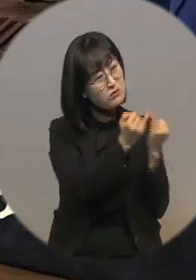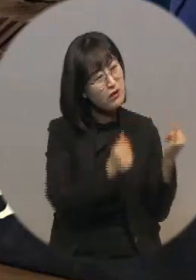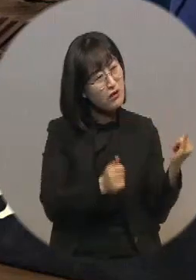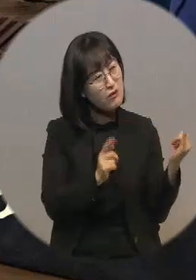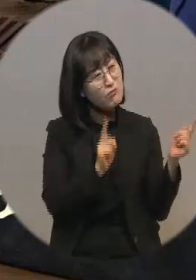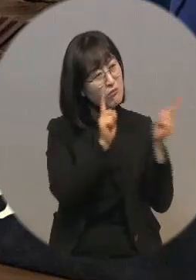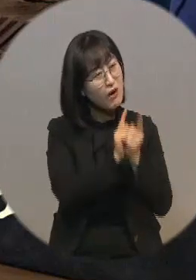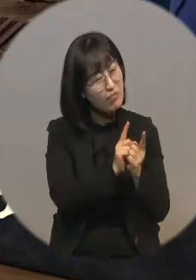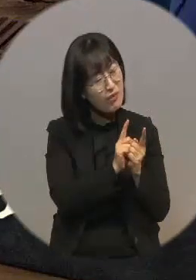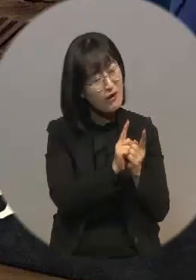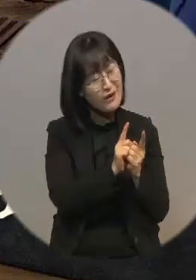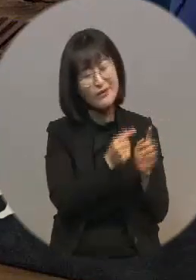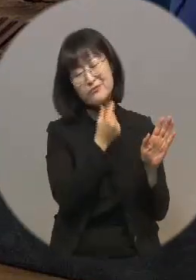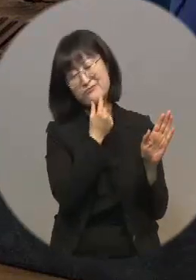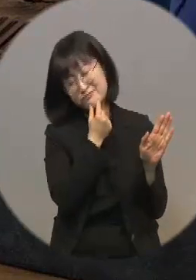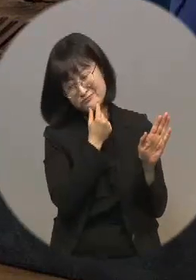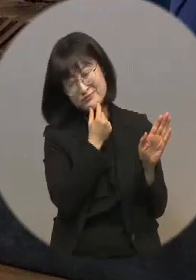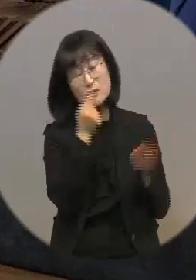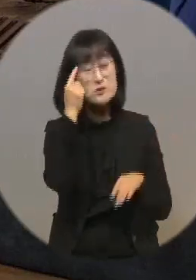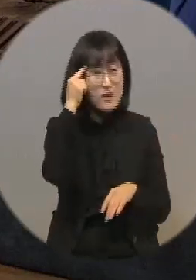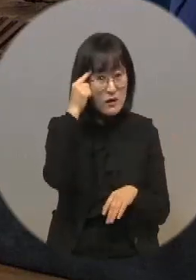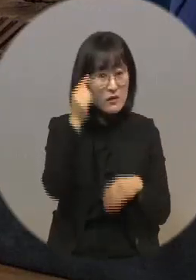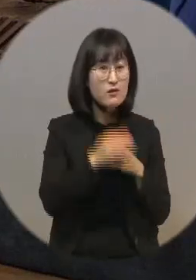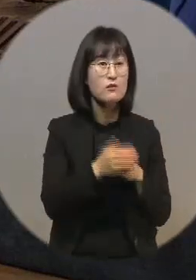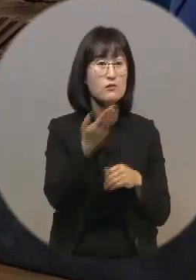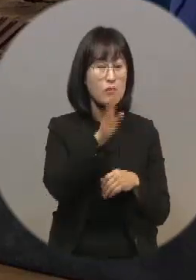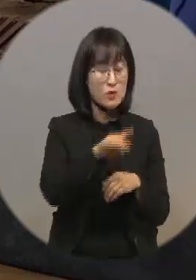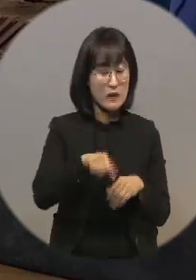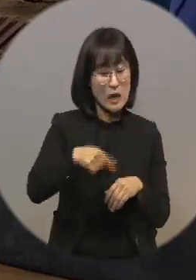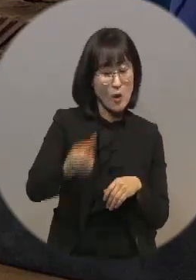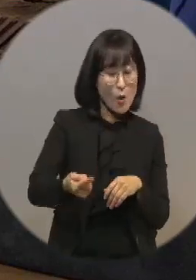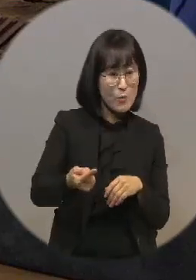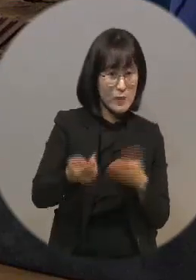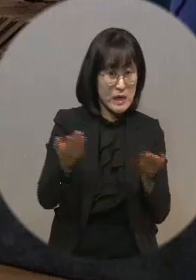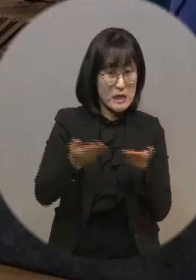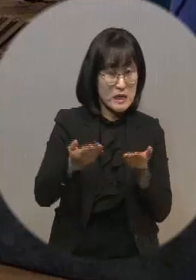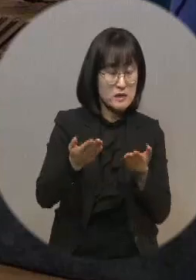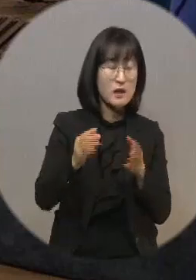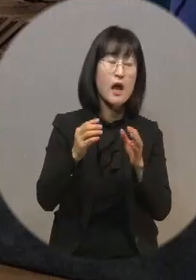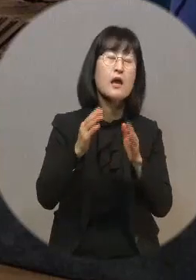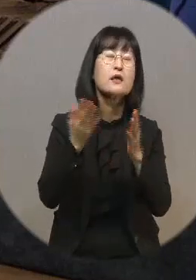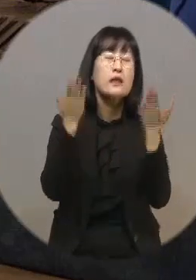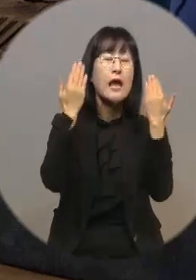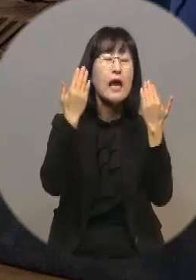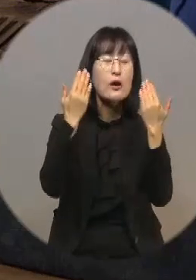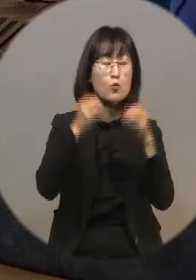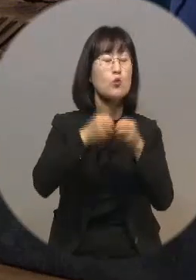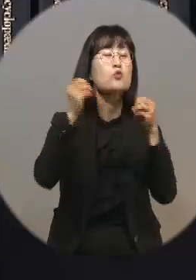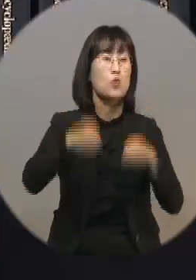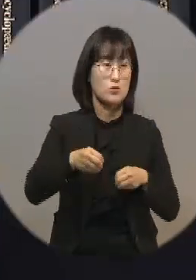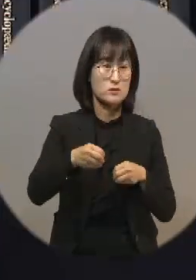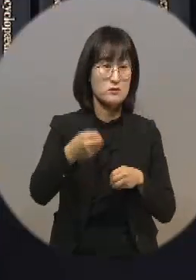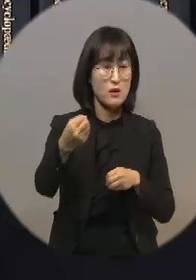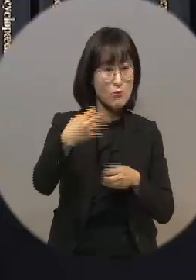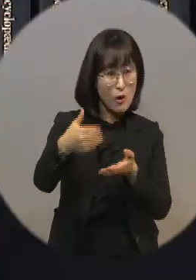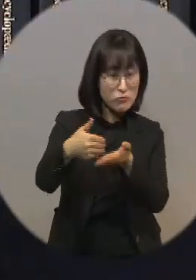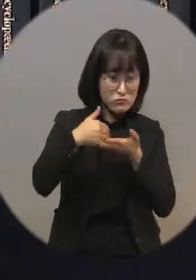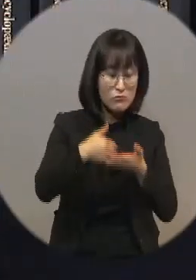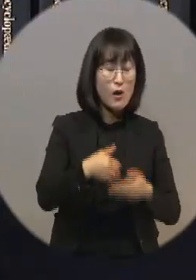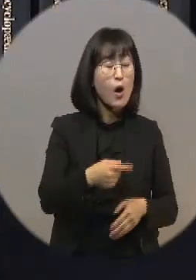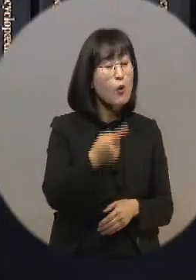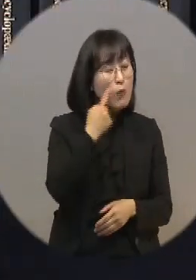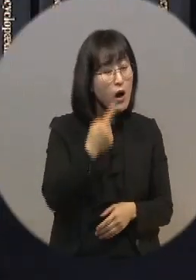약간 거절을 하려고 했어요. 했는데 옆에 같이 일하던 이제 대학 동기 동업자가 있는데 걔가 그냥 가서